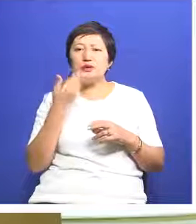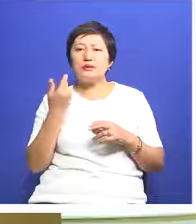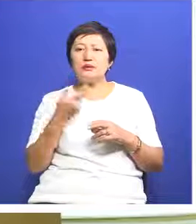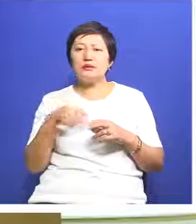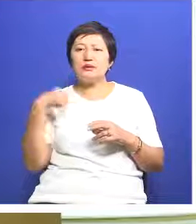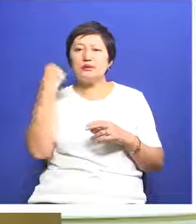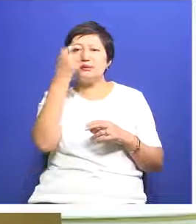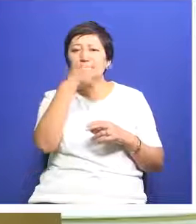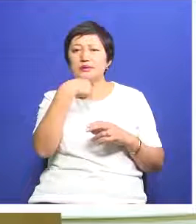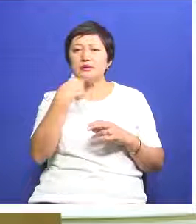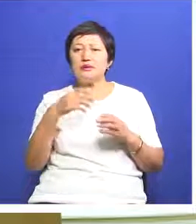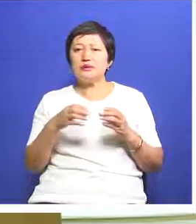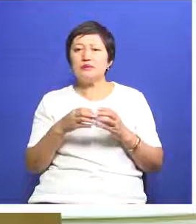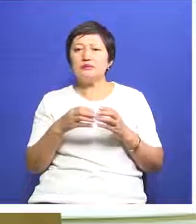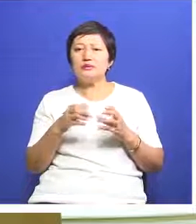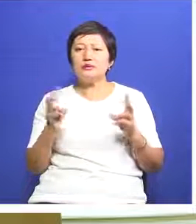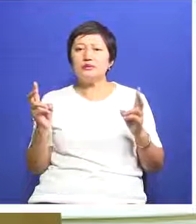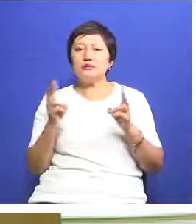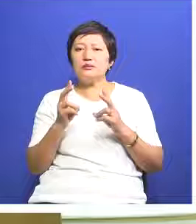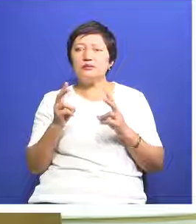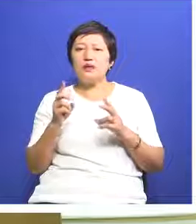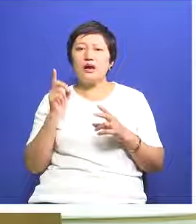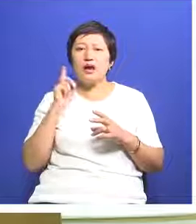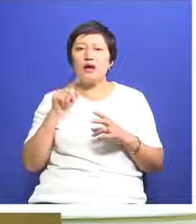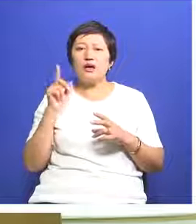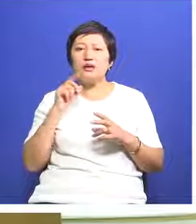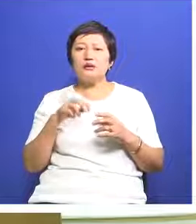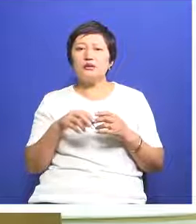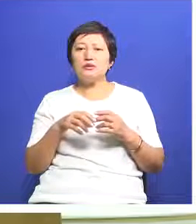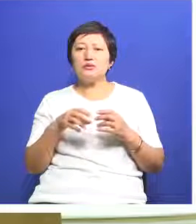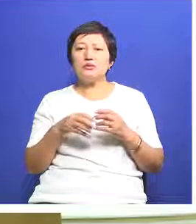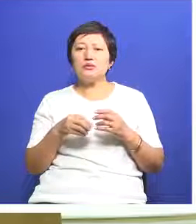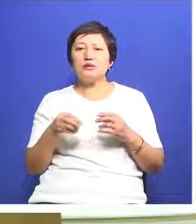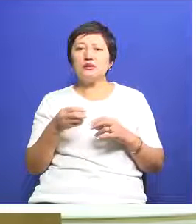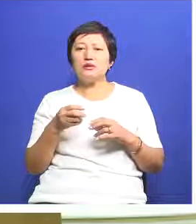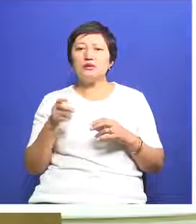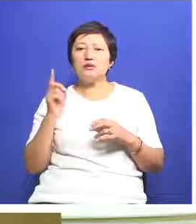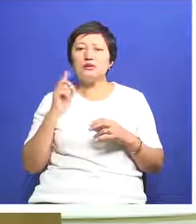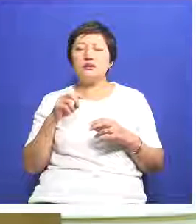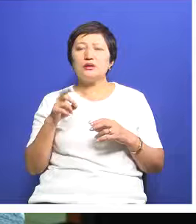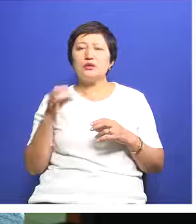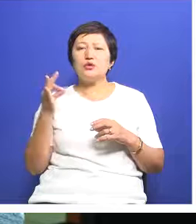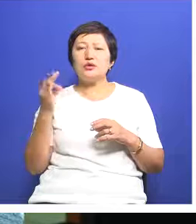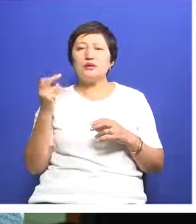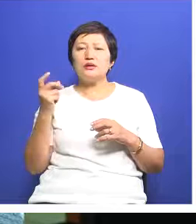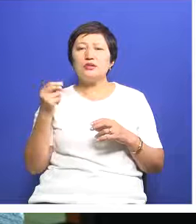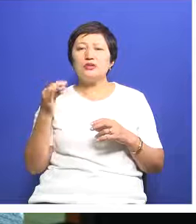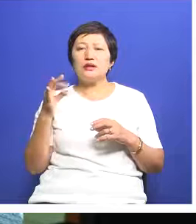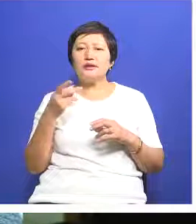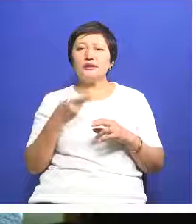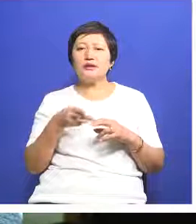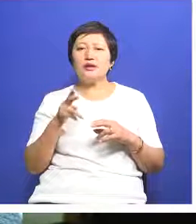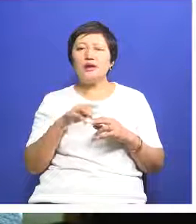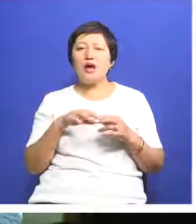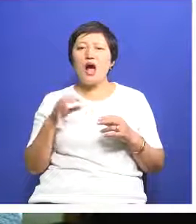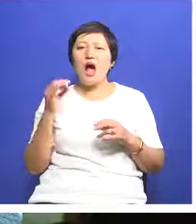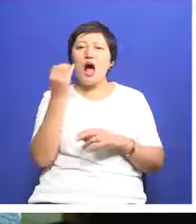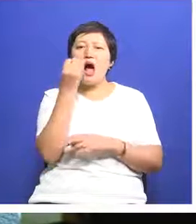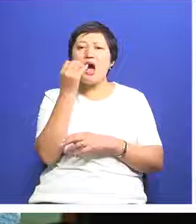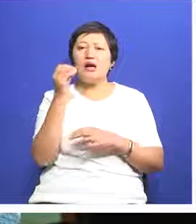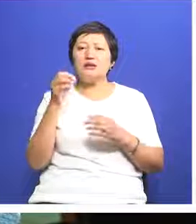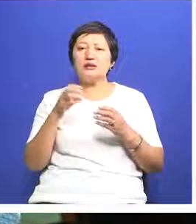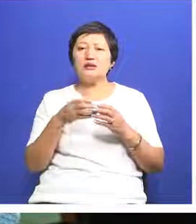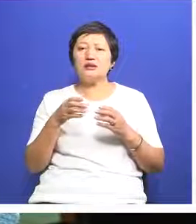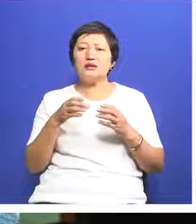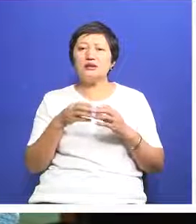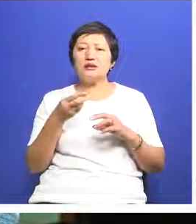Биыл демеушілерді ұйымдастырып бұл жерге ағын су келтірдік. Ағын су келтіріп сорын шайдық, ағаштарын